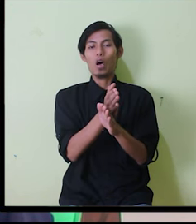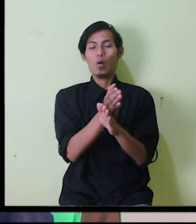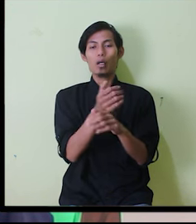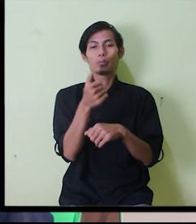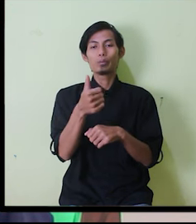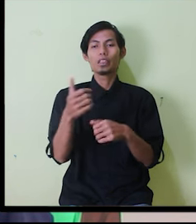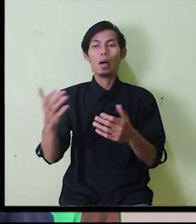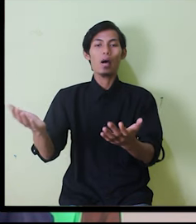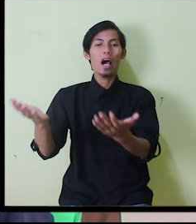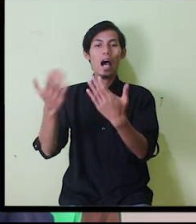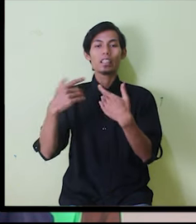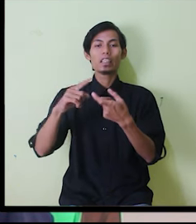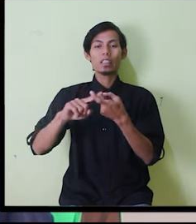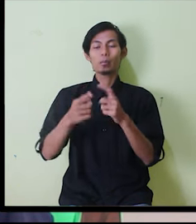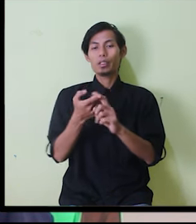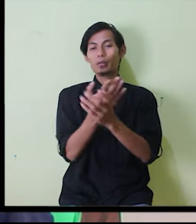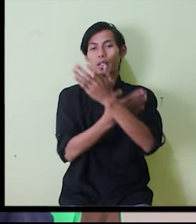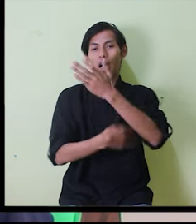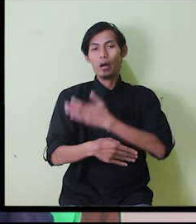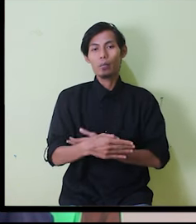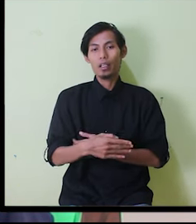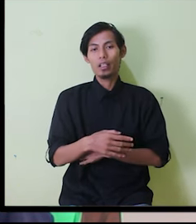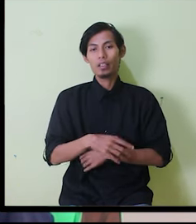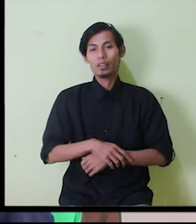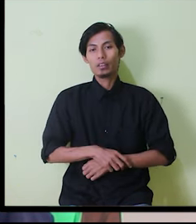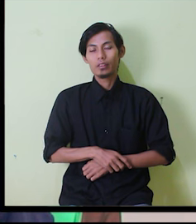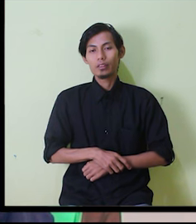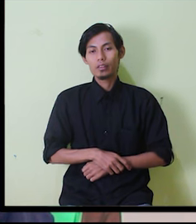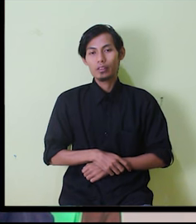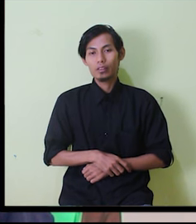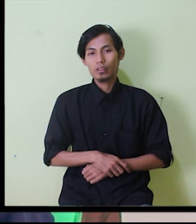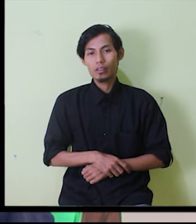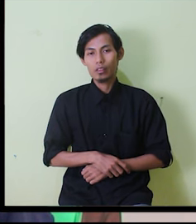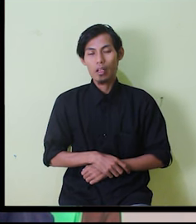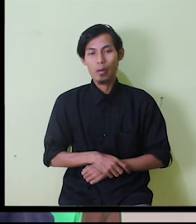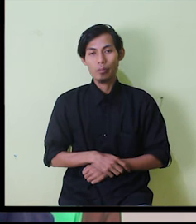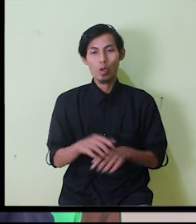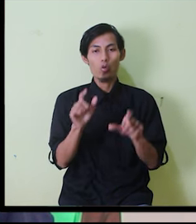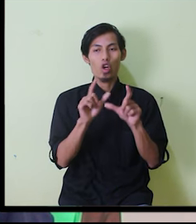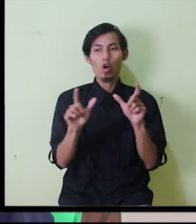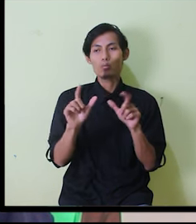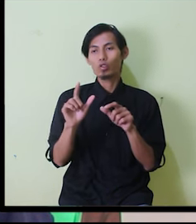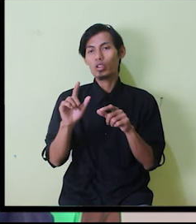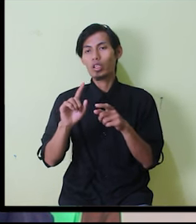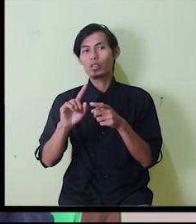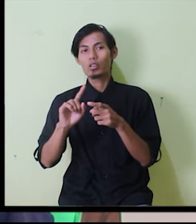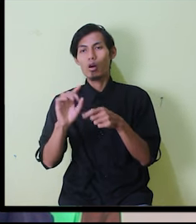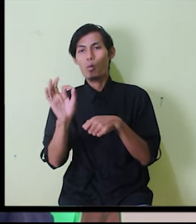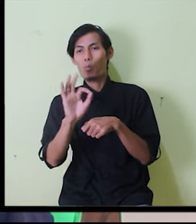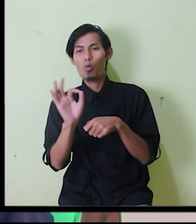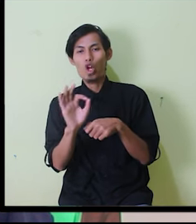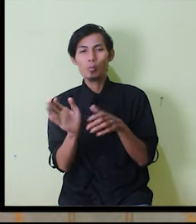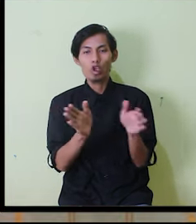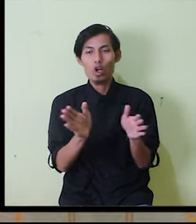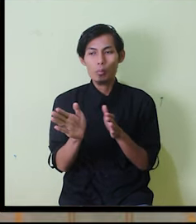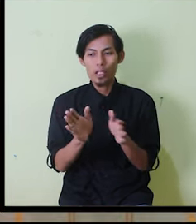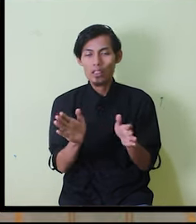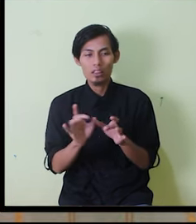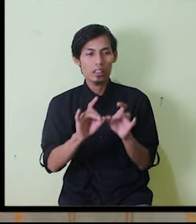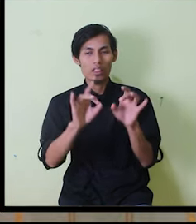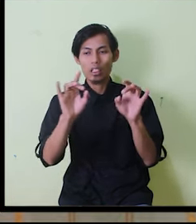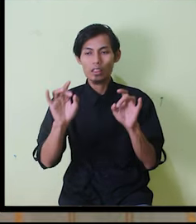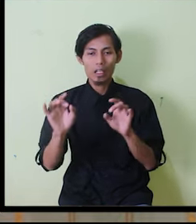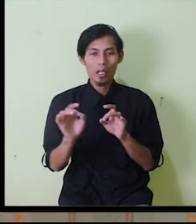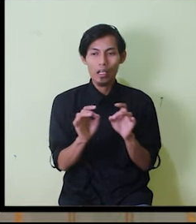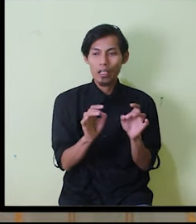di fabel baru yang mungkin belum masuk belum terakomodir apa minat dan makangatnya mungkin bisa di iya